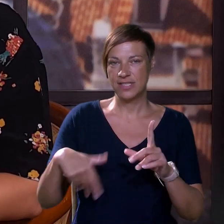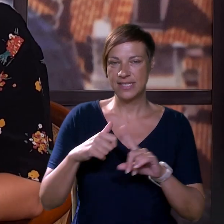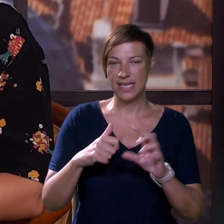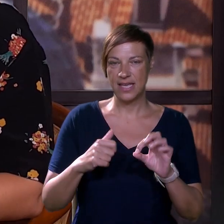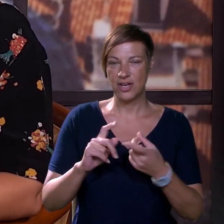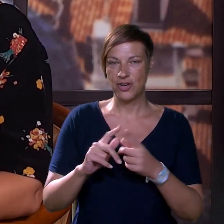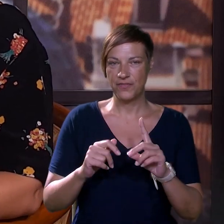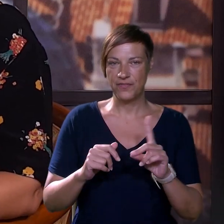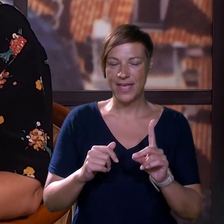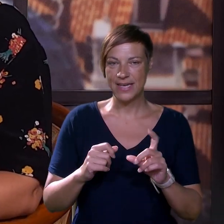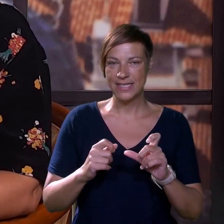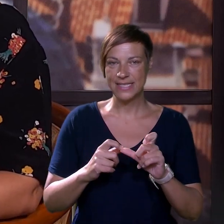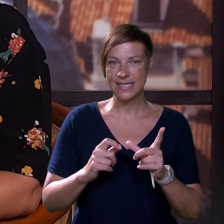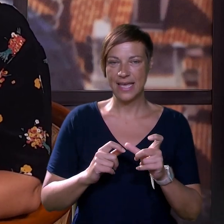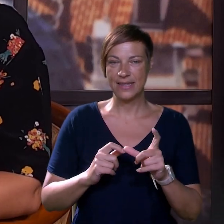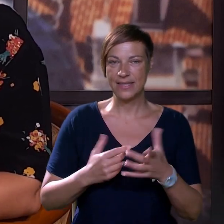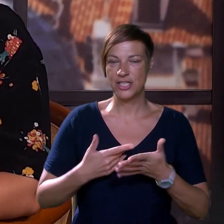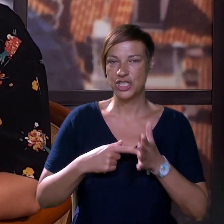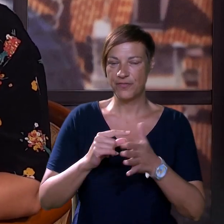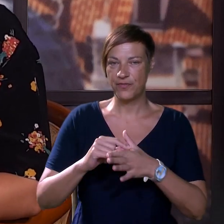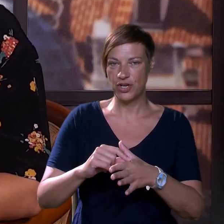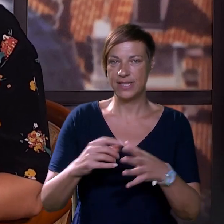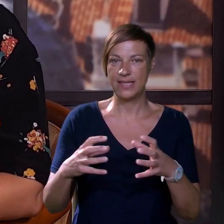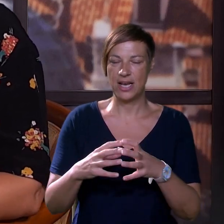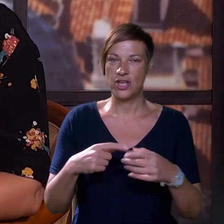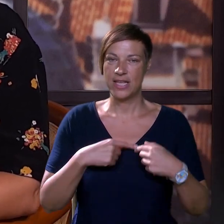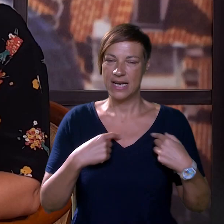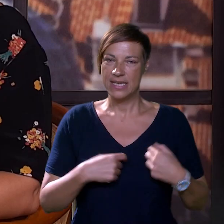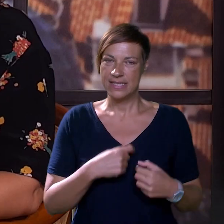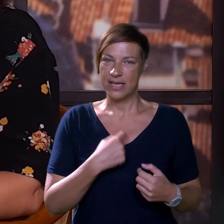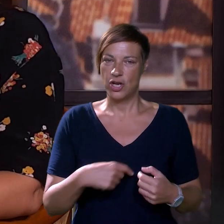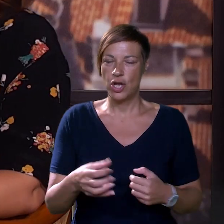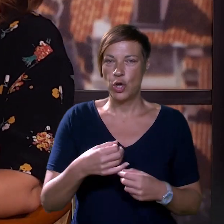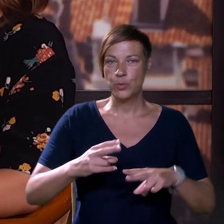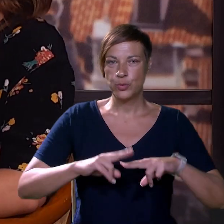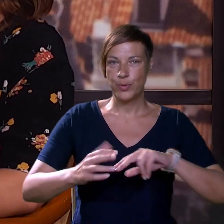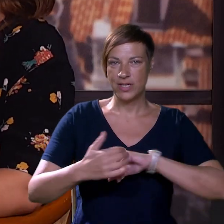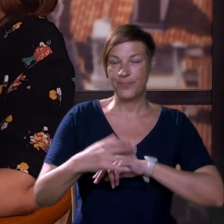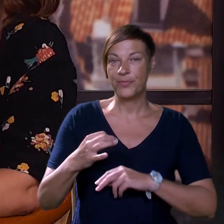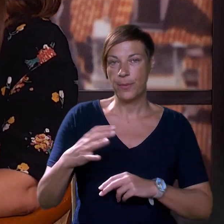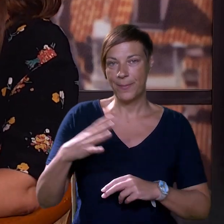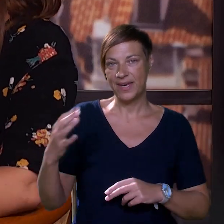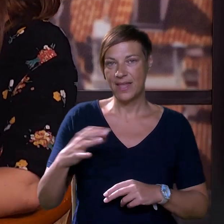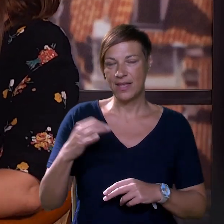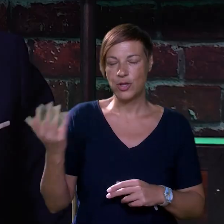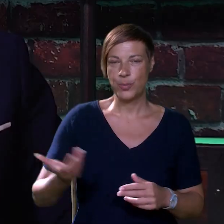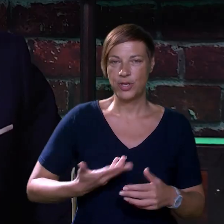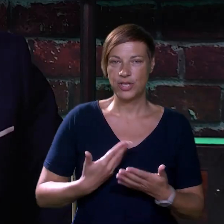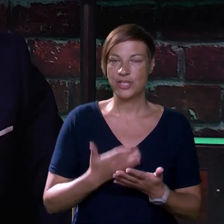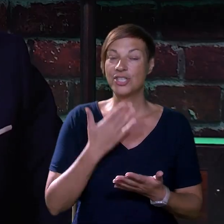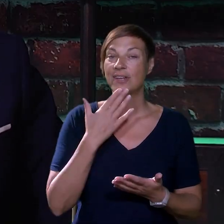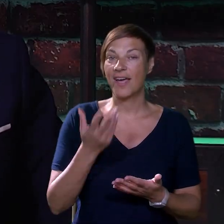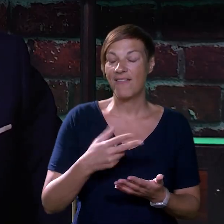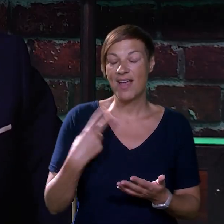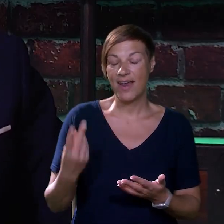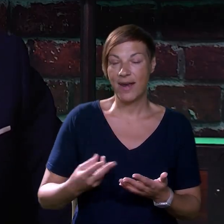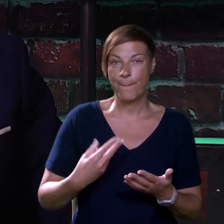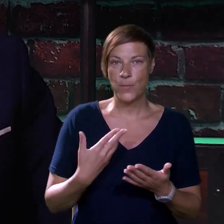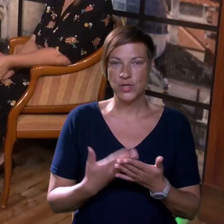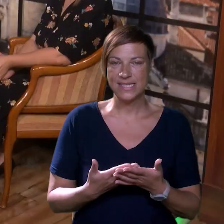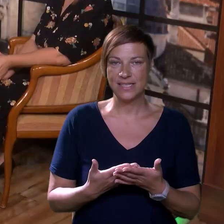Jerko Ferić-Certić, voditelj Odjela za kardiologiju u Općoj bolnici Dubrovnik. Dobar dan i dobro nam došli. Hvala na